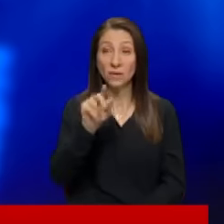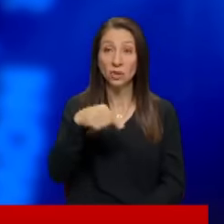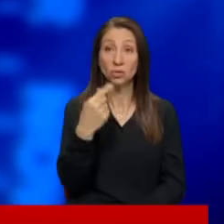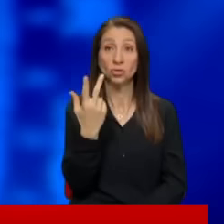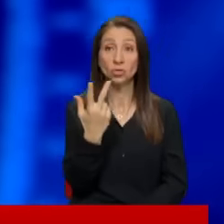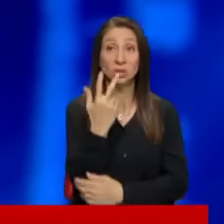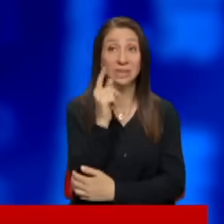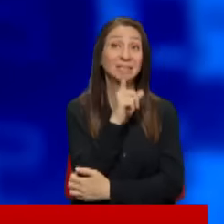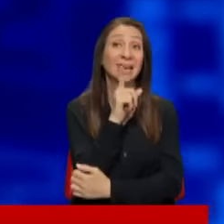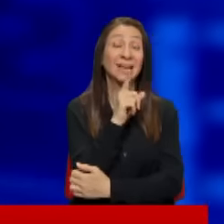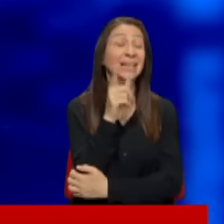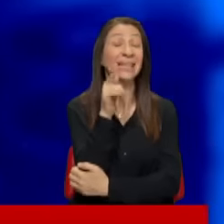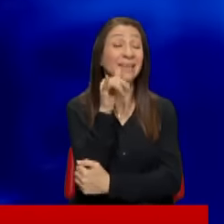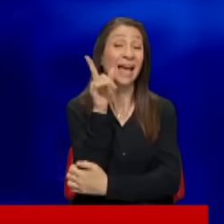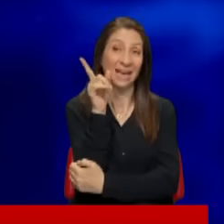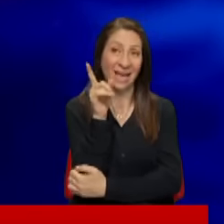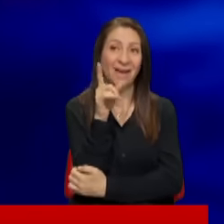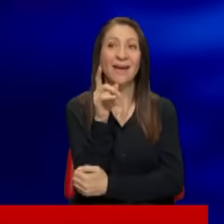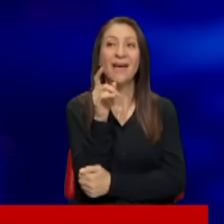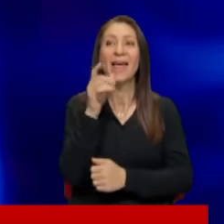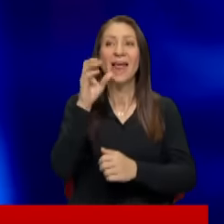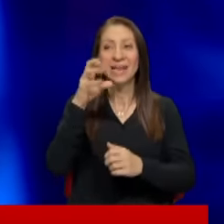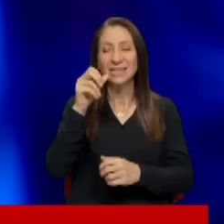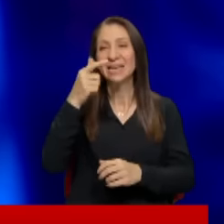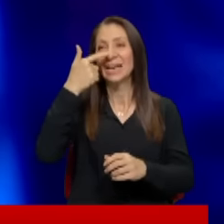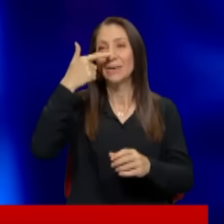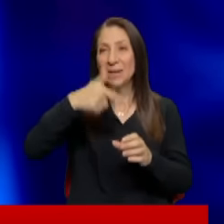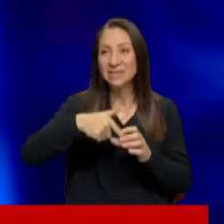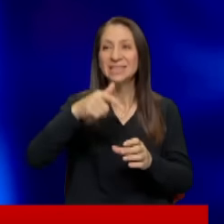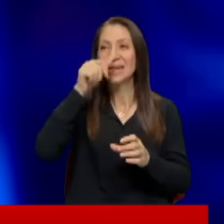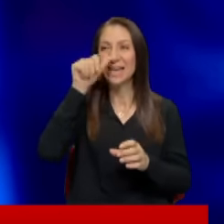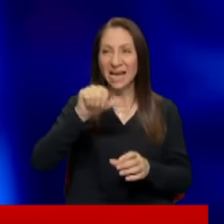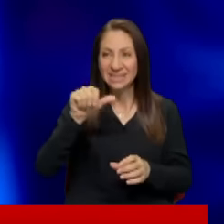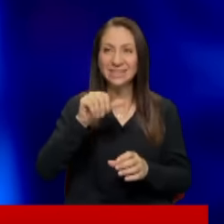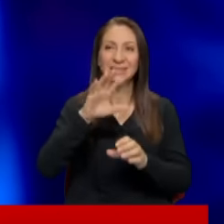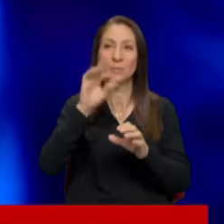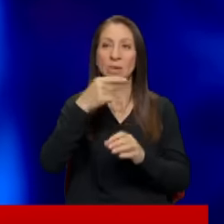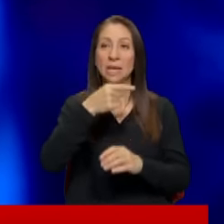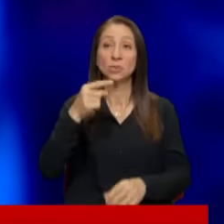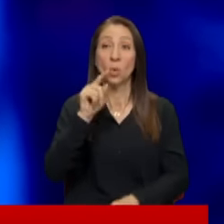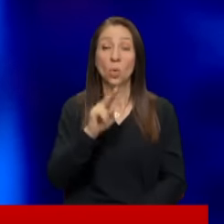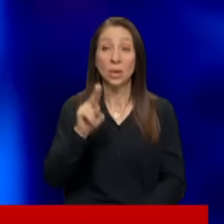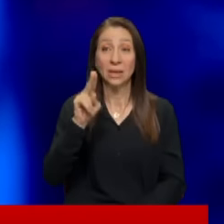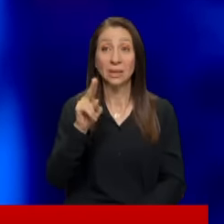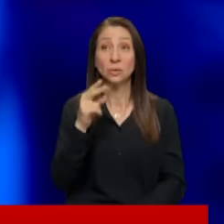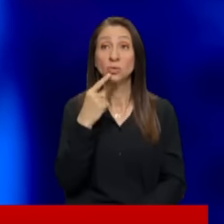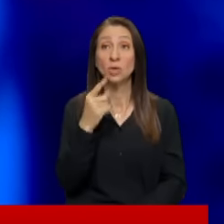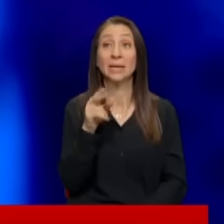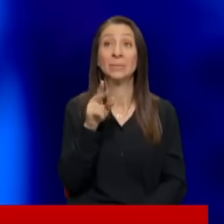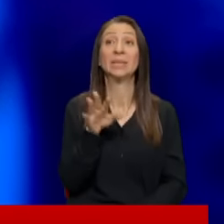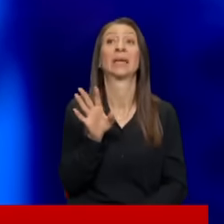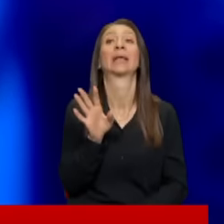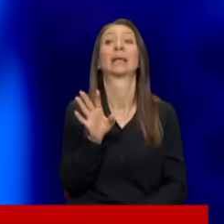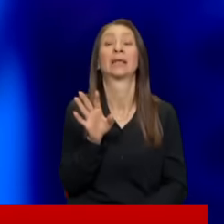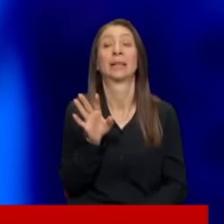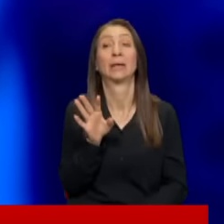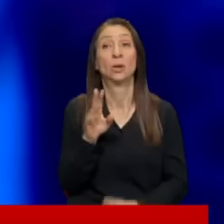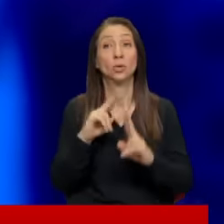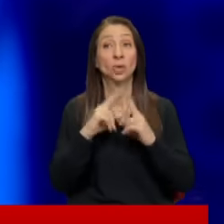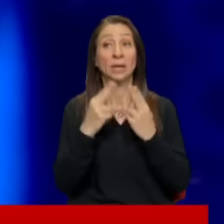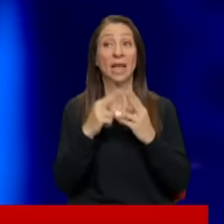%-17,3 İtalya'da enerji fiyatları elektrik, gaz ve akaryakıt dahil olmak üzere %-17. Tüm dünyada işte gerilerken. Yani.